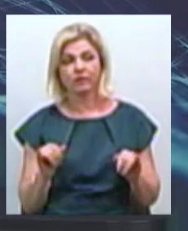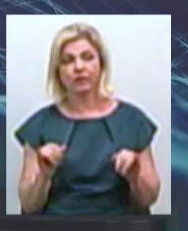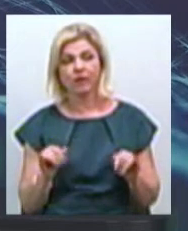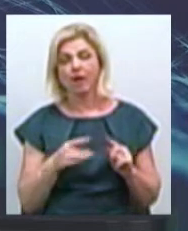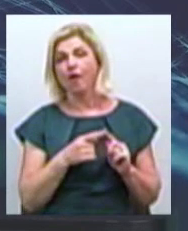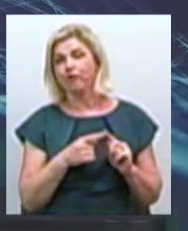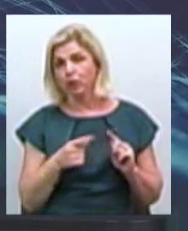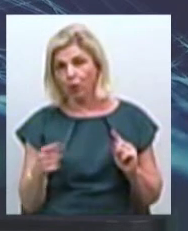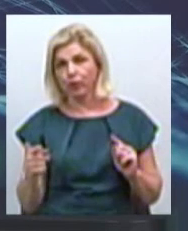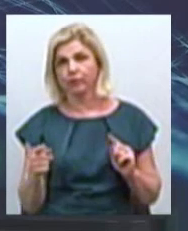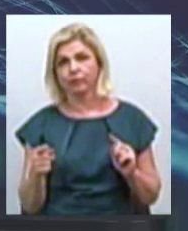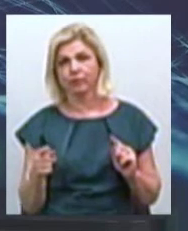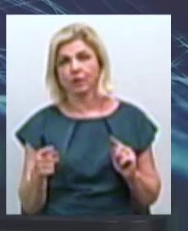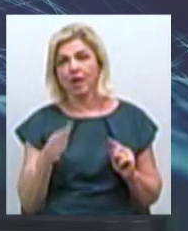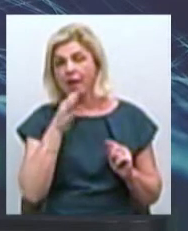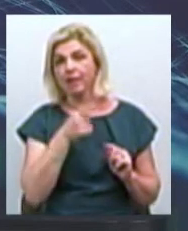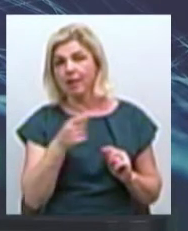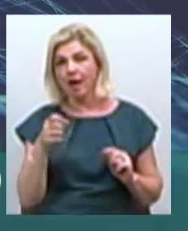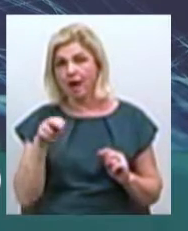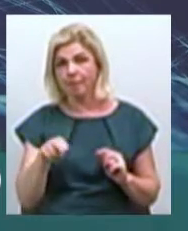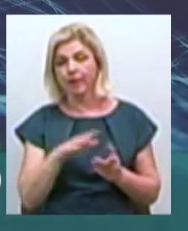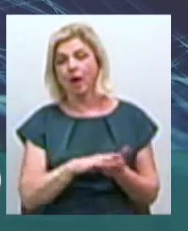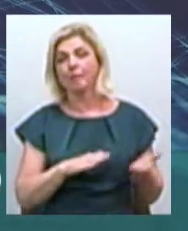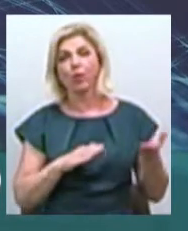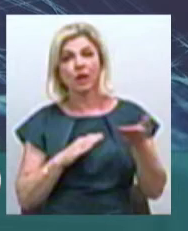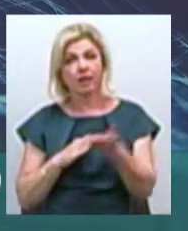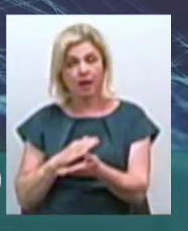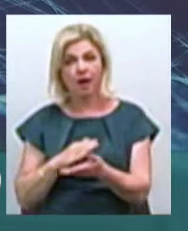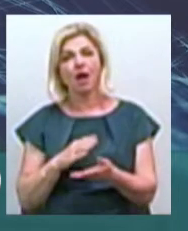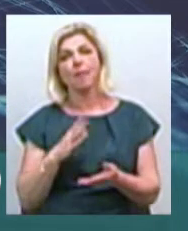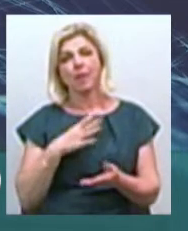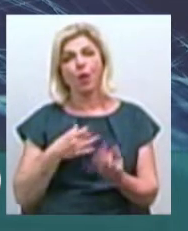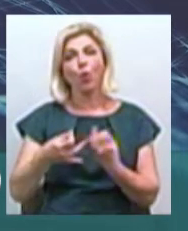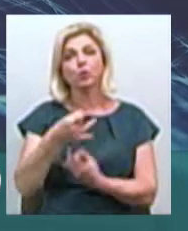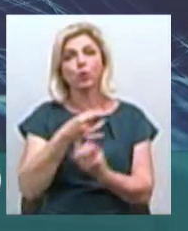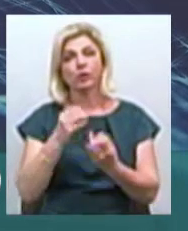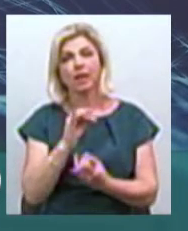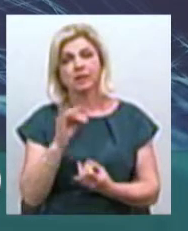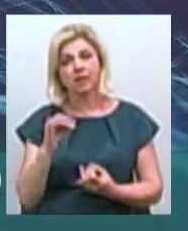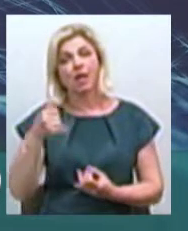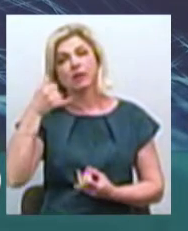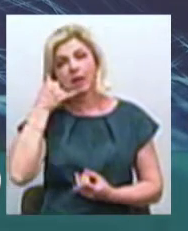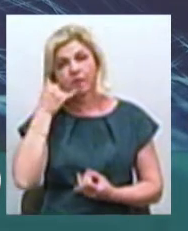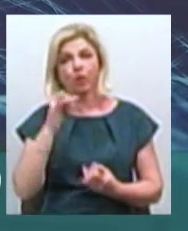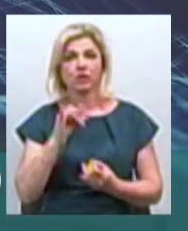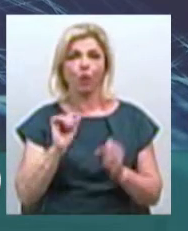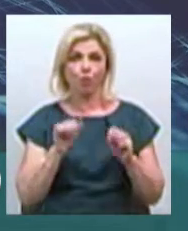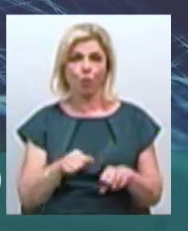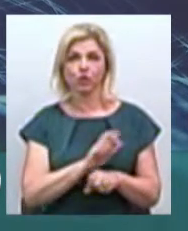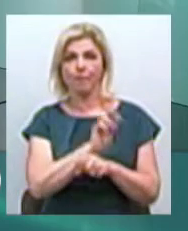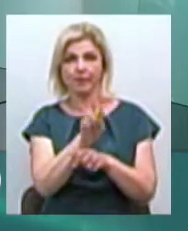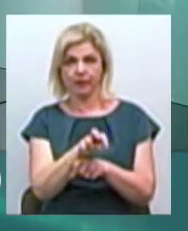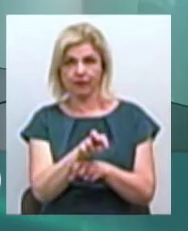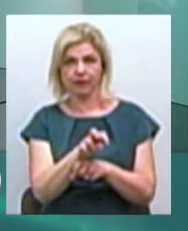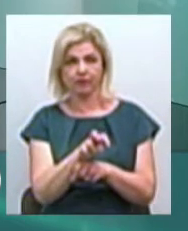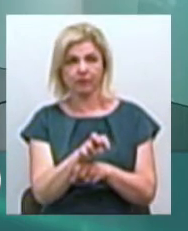протягом всього етапу подання проєктів відбувалися консультації, як в телефонному режимі, так можна було прийти до